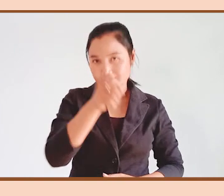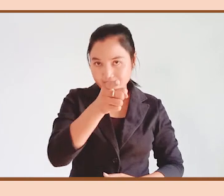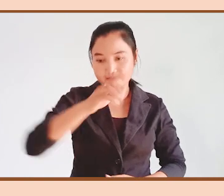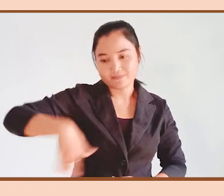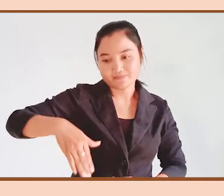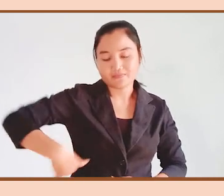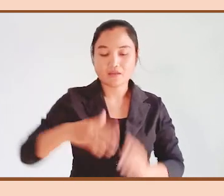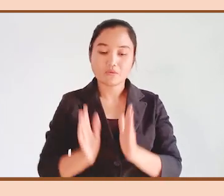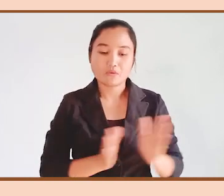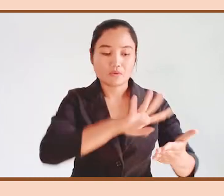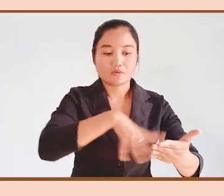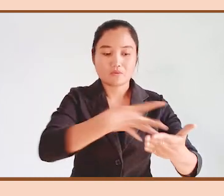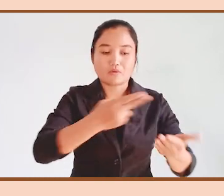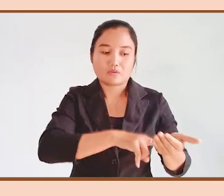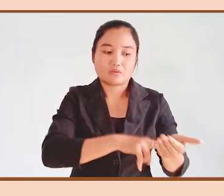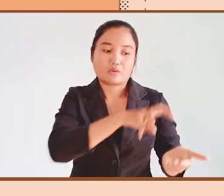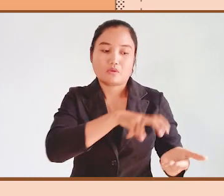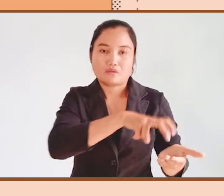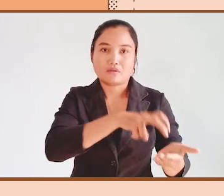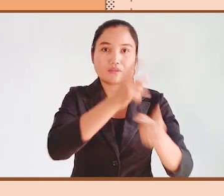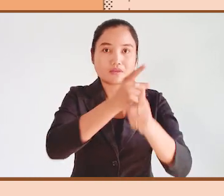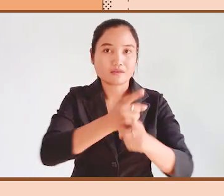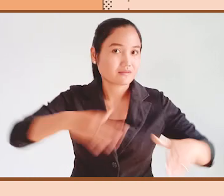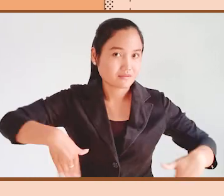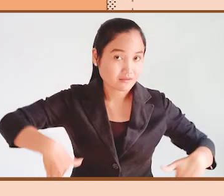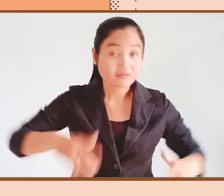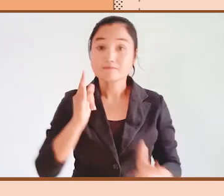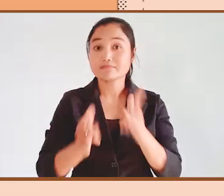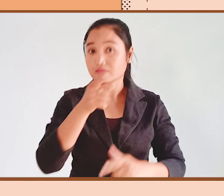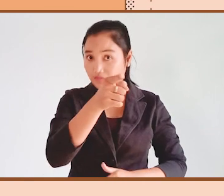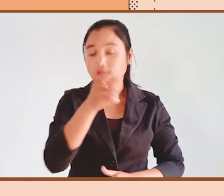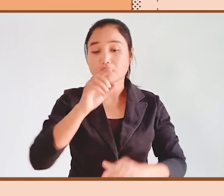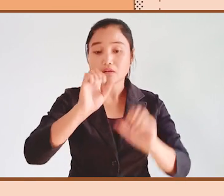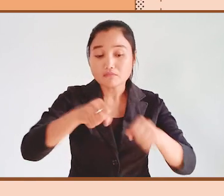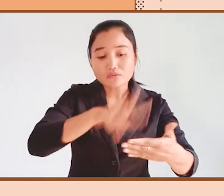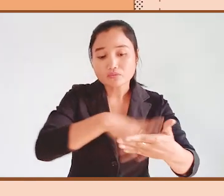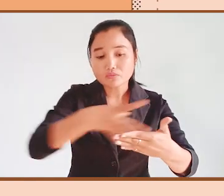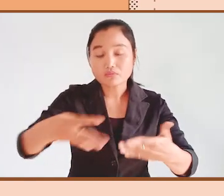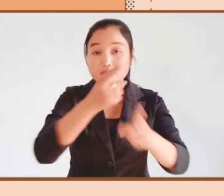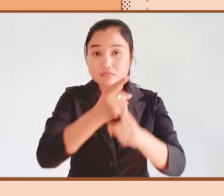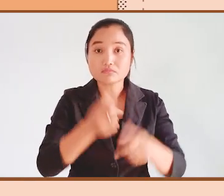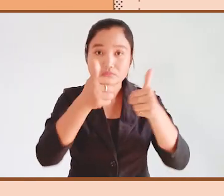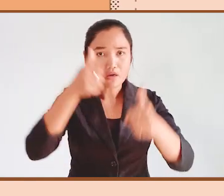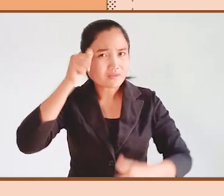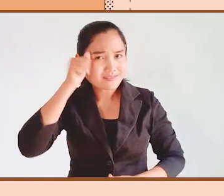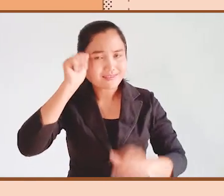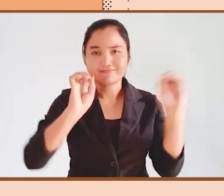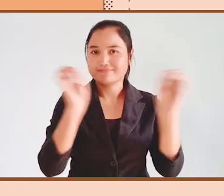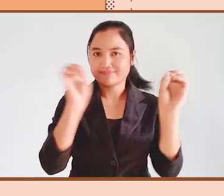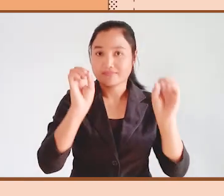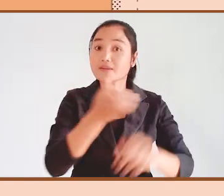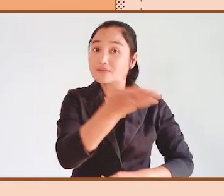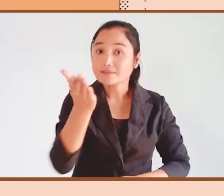បចំគម្រោងផែនការចាត់ចែងលុយឲ្យបានត្រឹមត្រូវបើសិនជាអ្នកមានគម្រោងច្បាស់លាស់វិញអ្នកនឹងមិនពិបាក stress រឿងលុយគ្រប់ពេលនោះទេព្រោះអ្